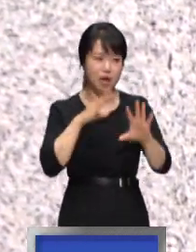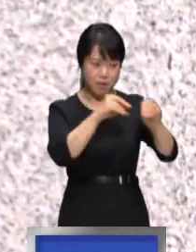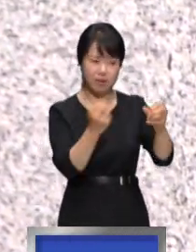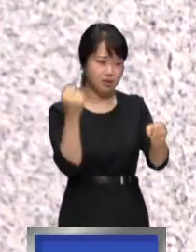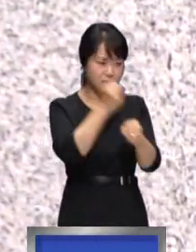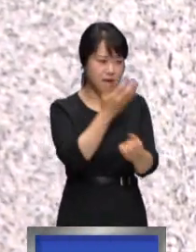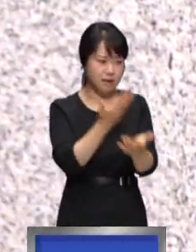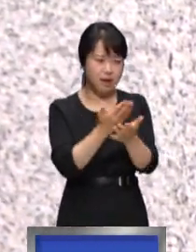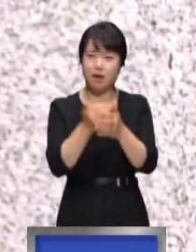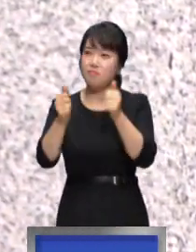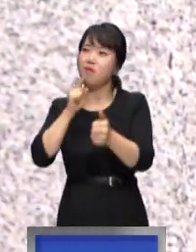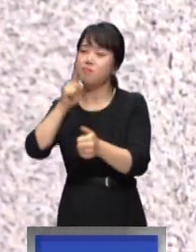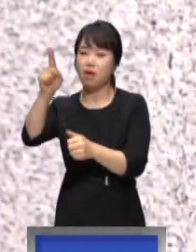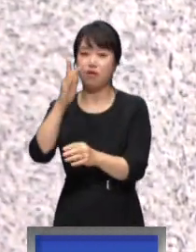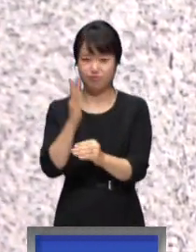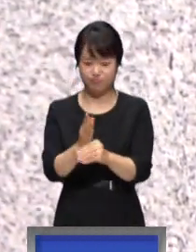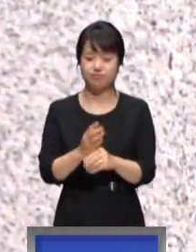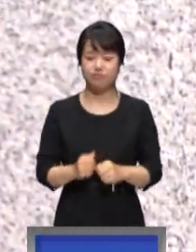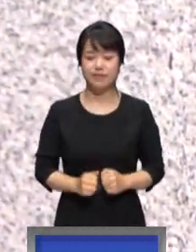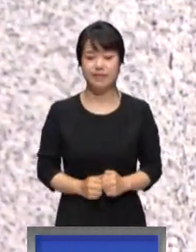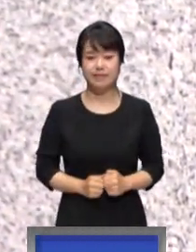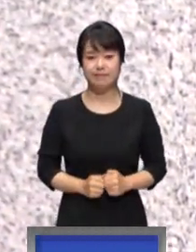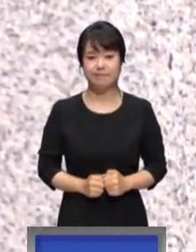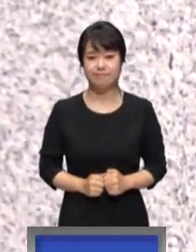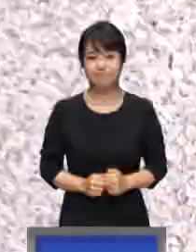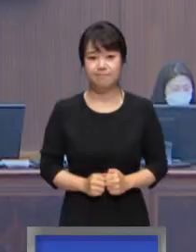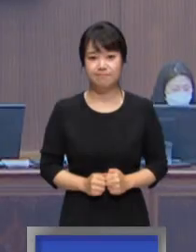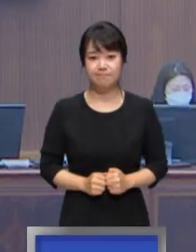상태입니다. BTV 뉴스 김대우입니다.